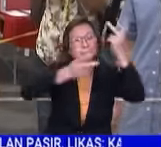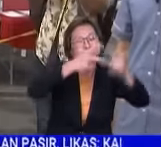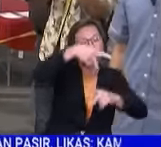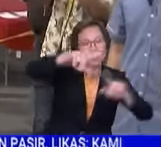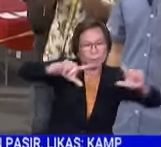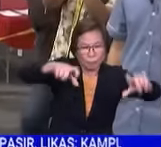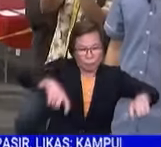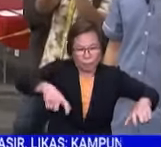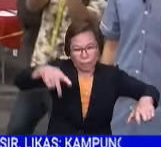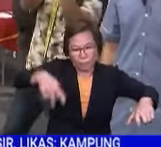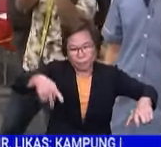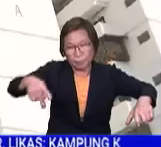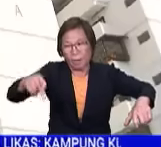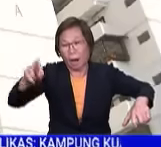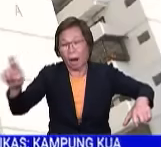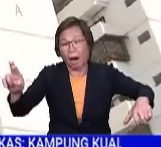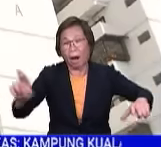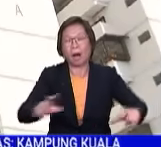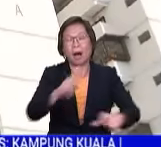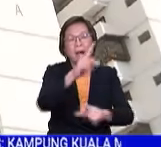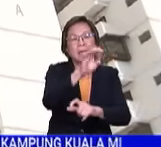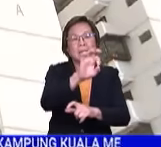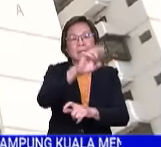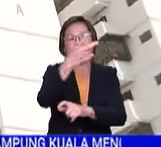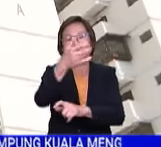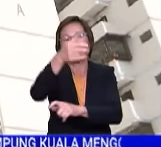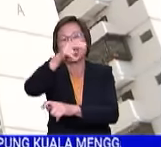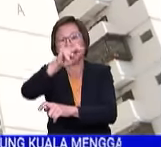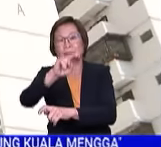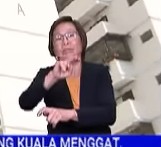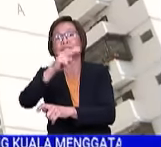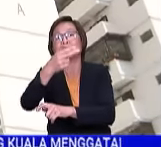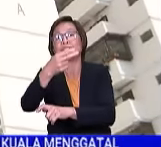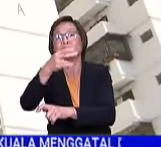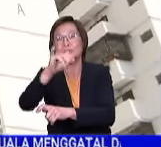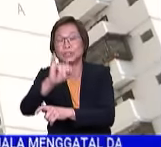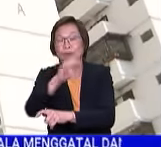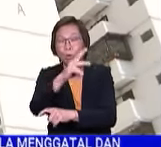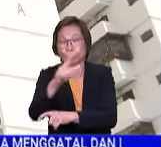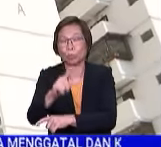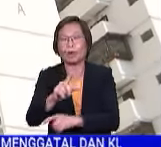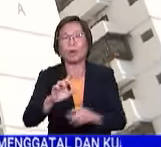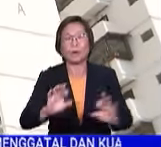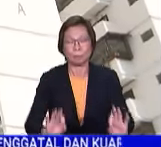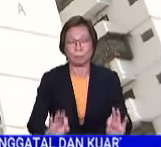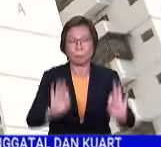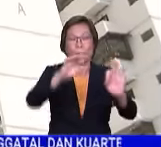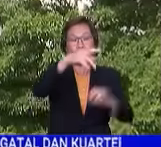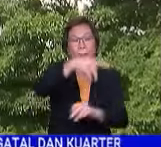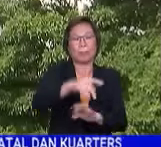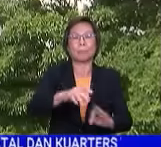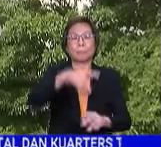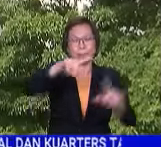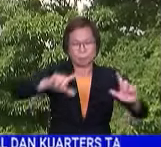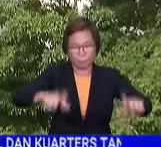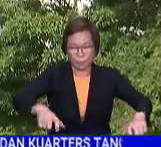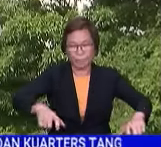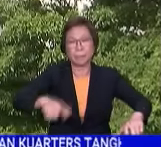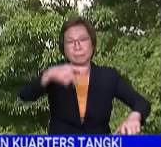PKPD PPR Kerinci, Kuala Lumpur. PKPD di kawasan ini akan berakhir pada 16